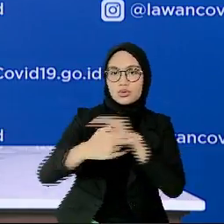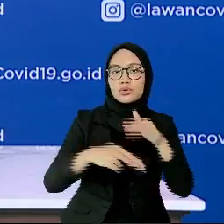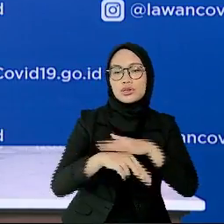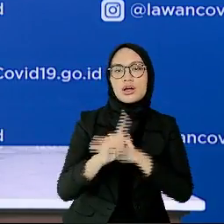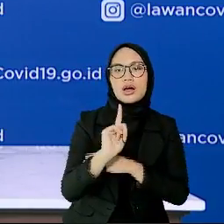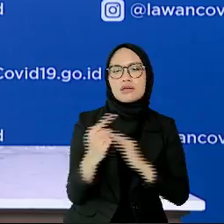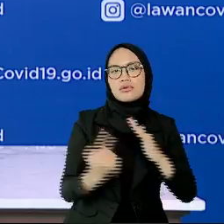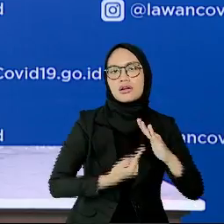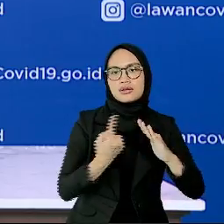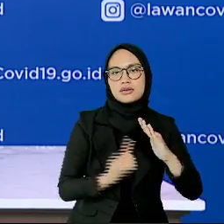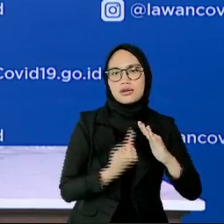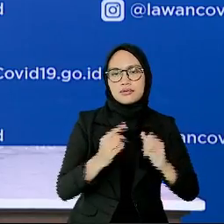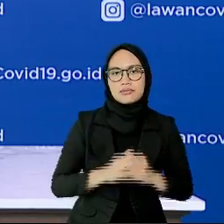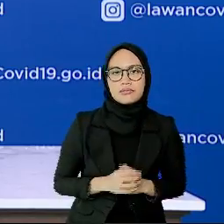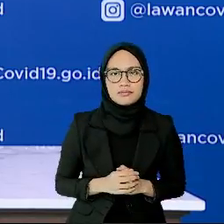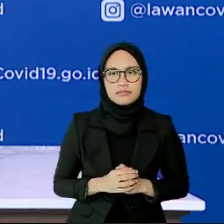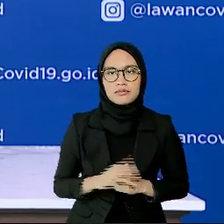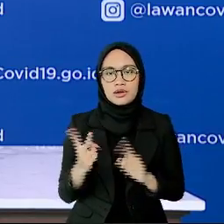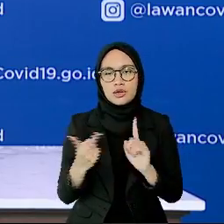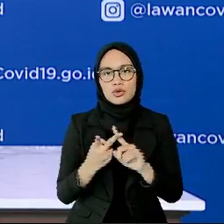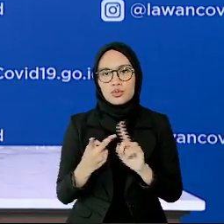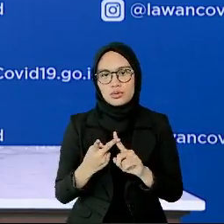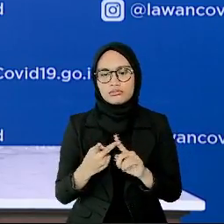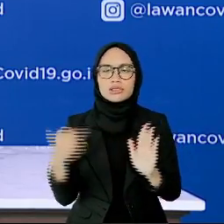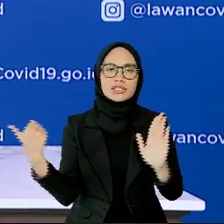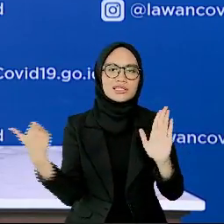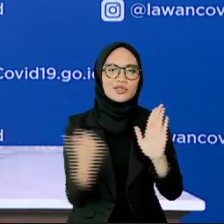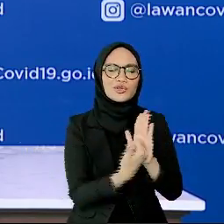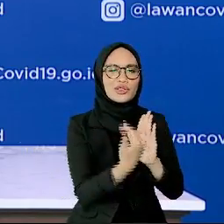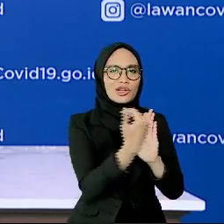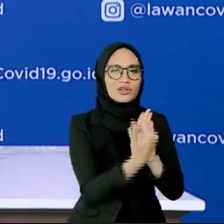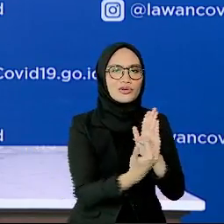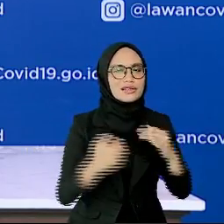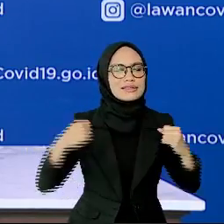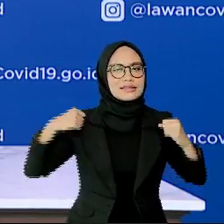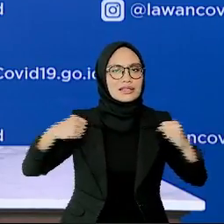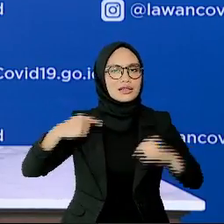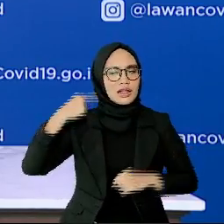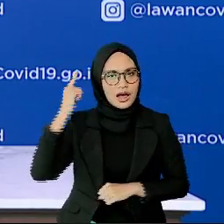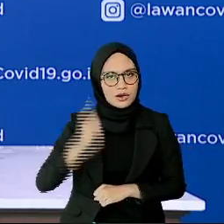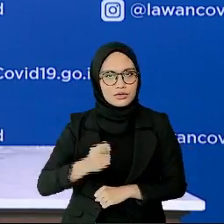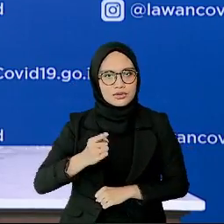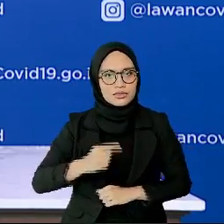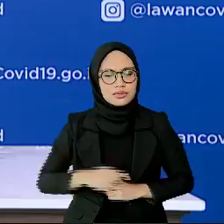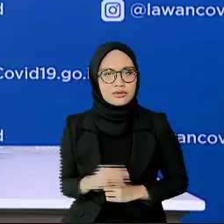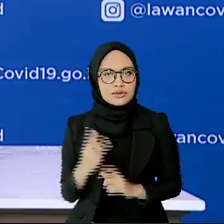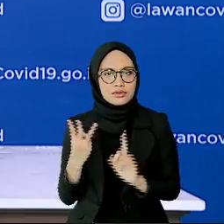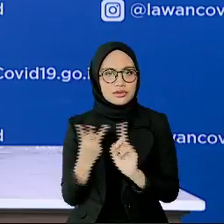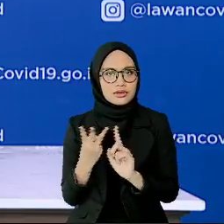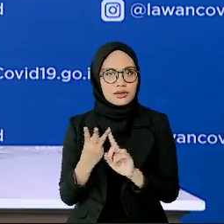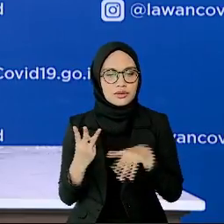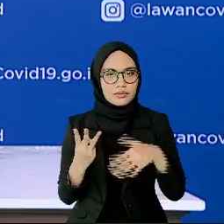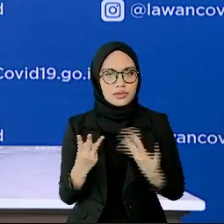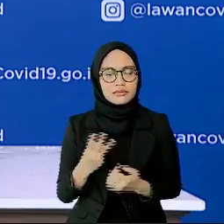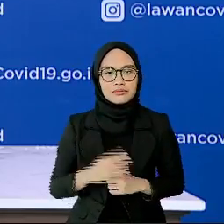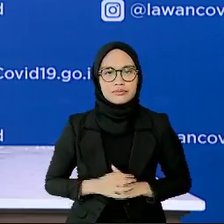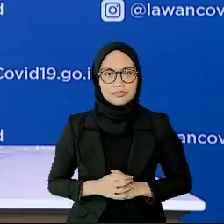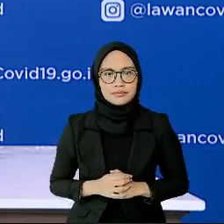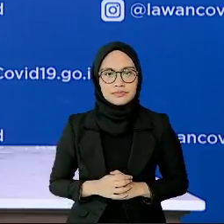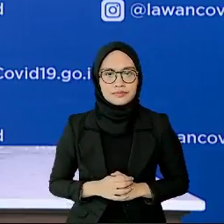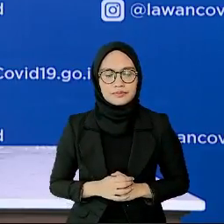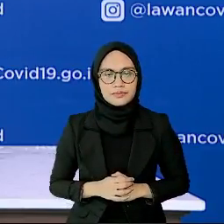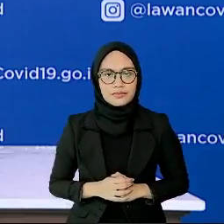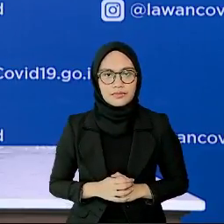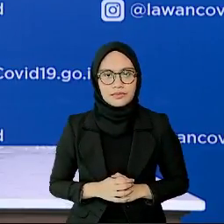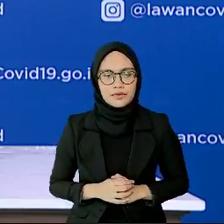internasional wajib menerapkan protokol kesehatan selama masa karantina. Yang ketiga, pemerintah daerah menyediakan